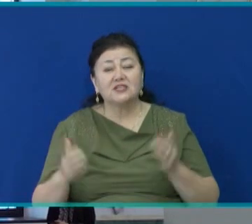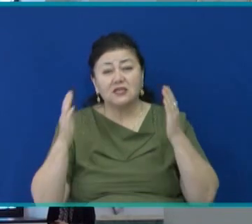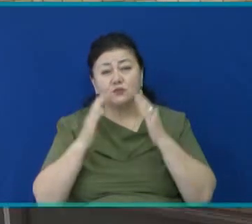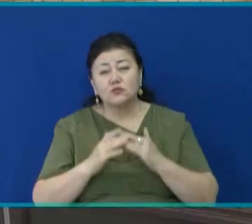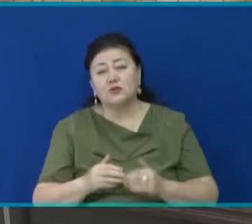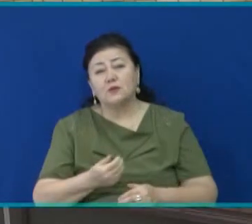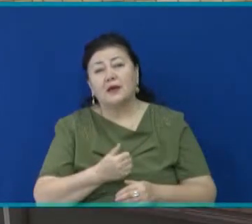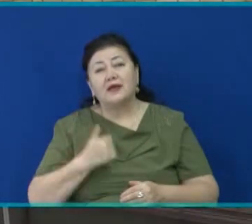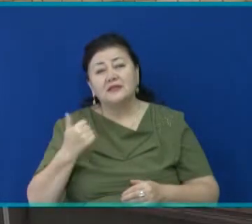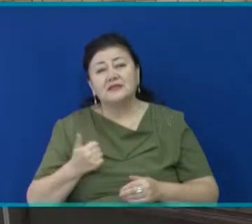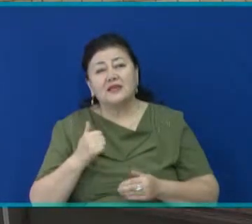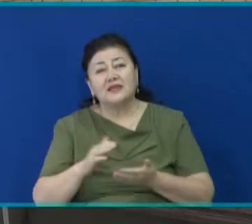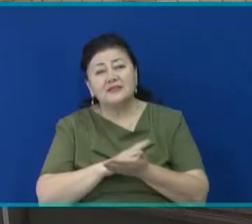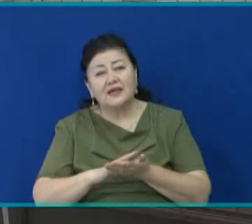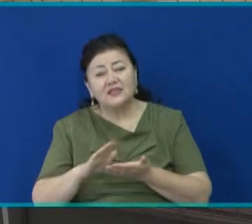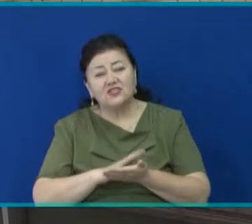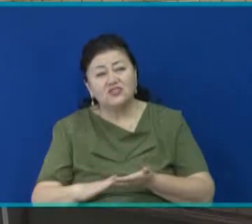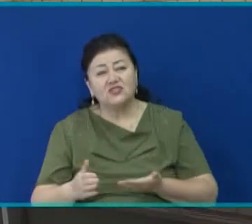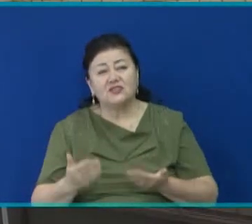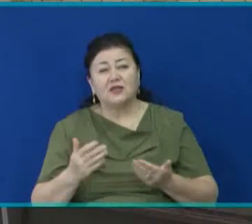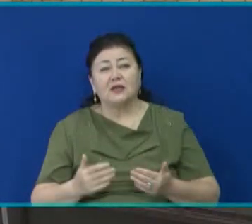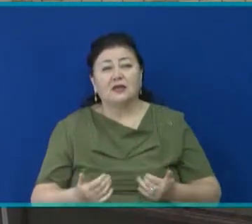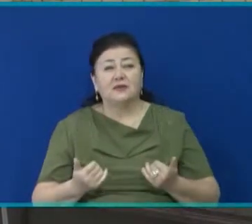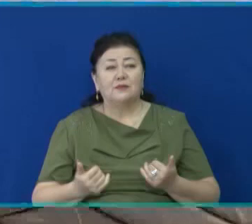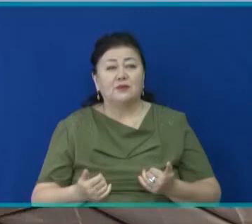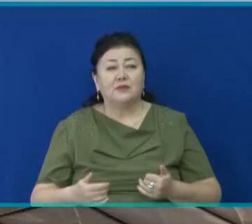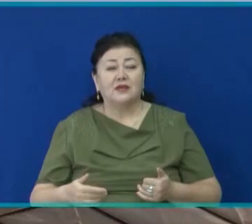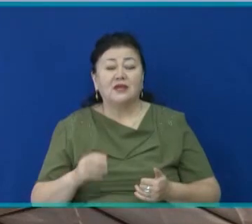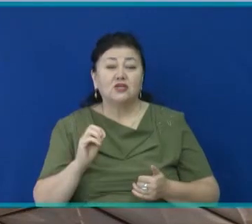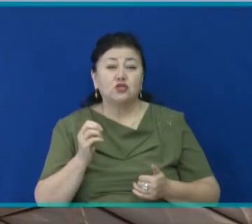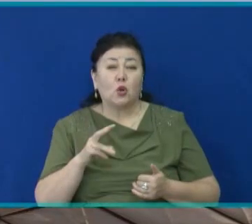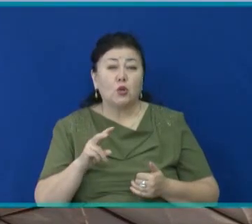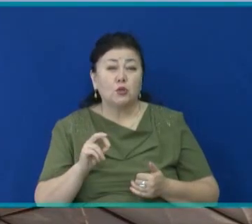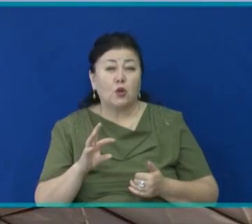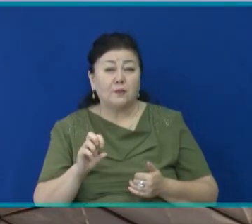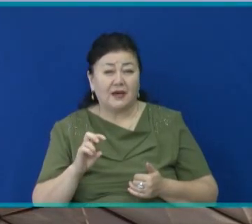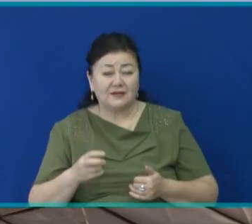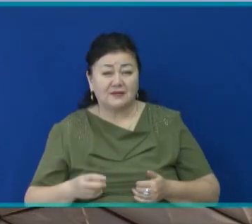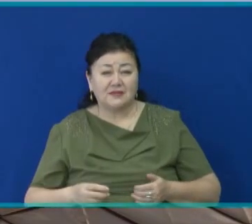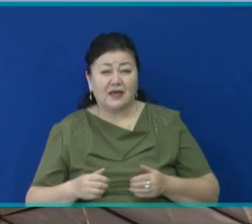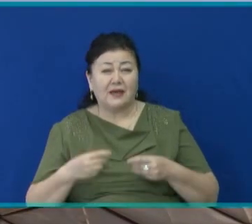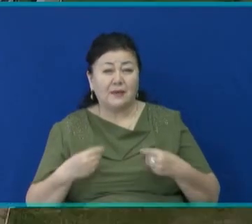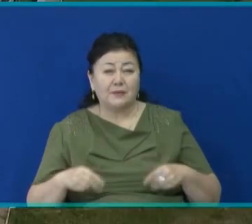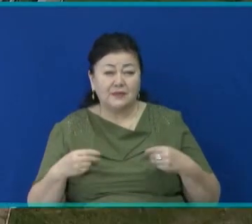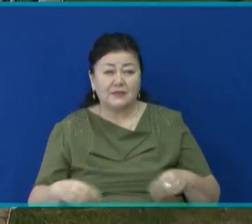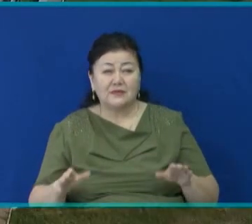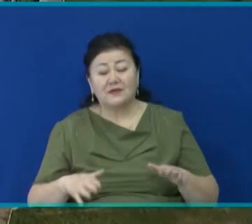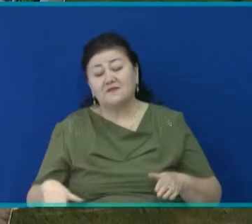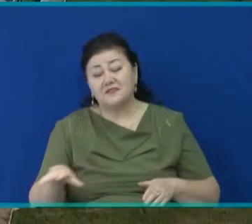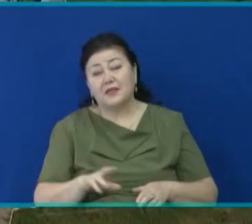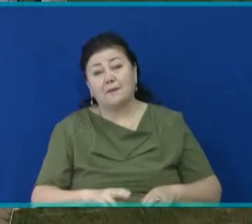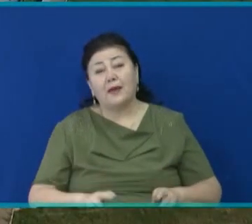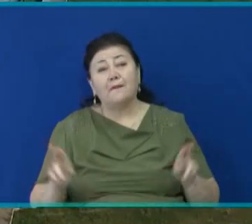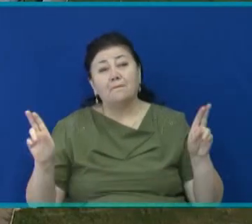и пойти по правильному пути. Условия для жертвоприношения организовали на рынке Жоламан. Специальное место соответствует всем санитарным